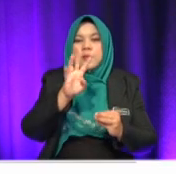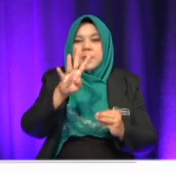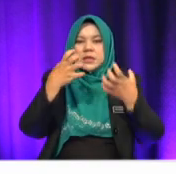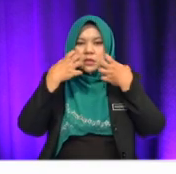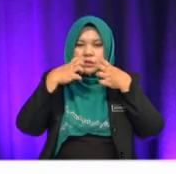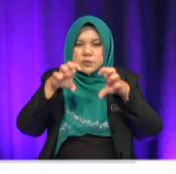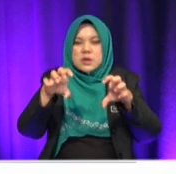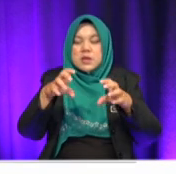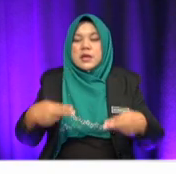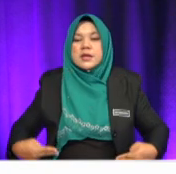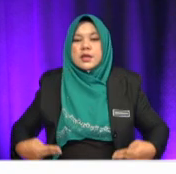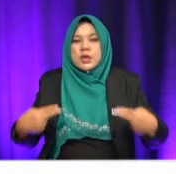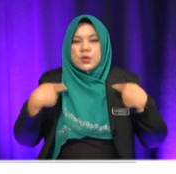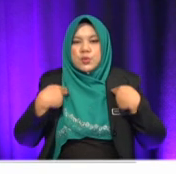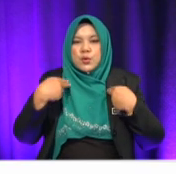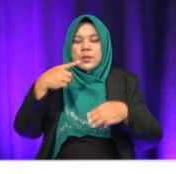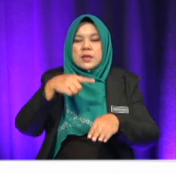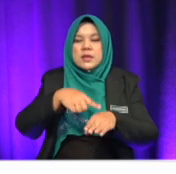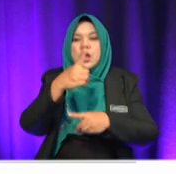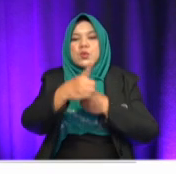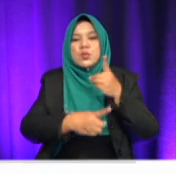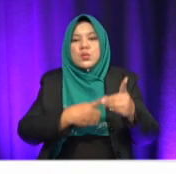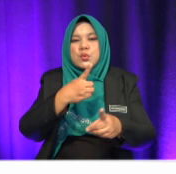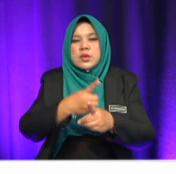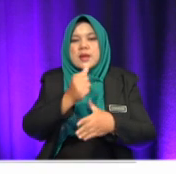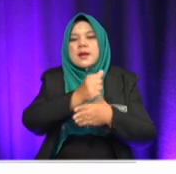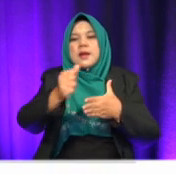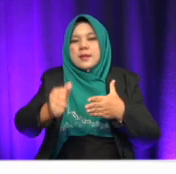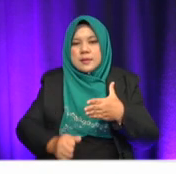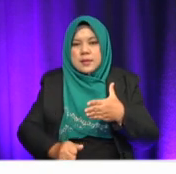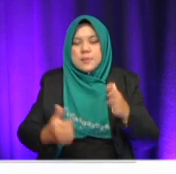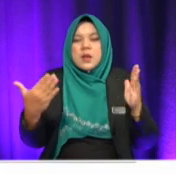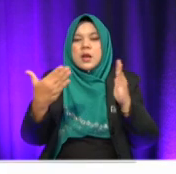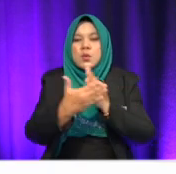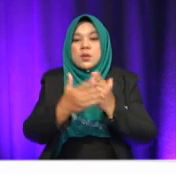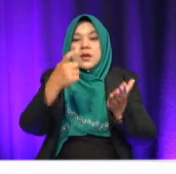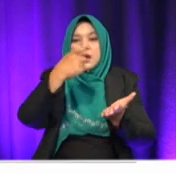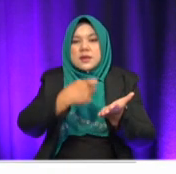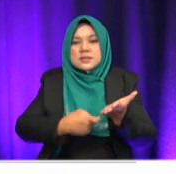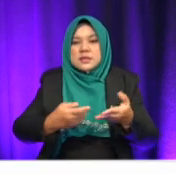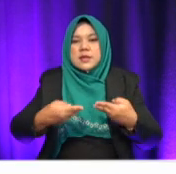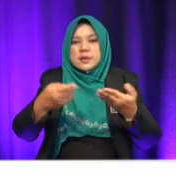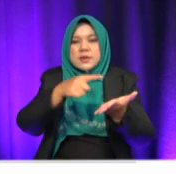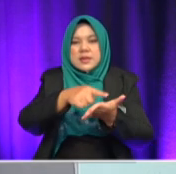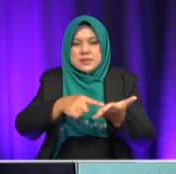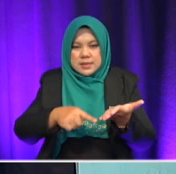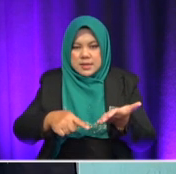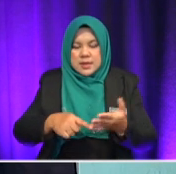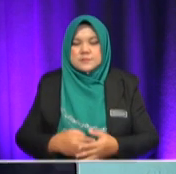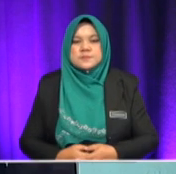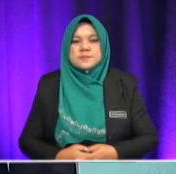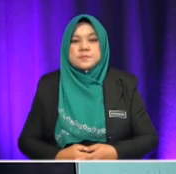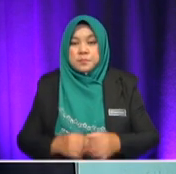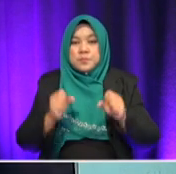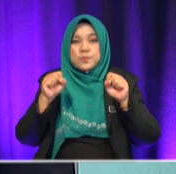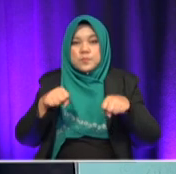di dunia dan juga di akhirat melalui harta yang dizakatkan Oke zakat ini macam mana murid-muri faham